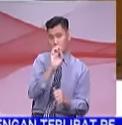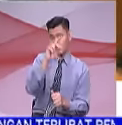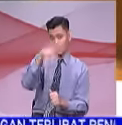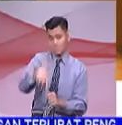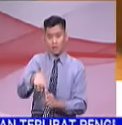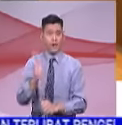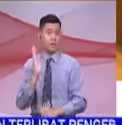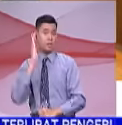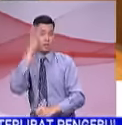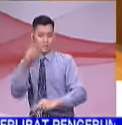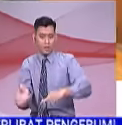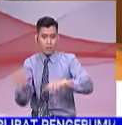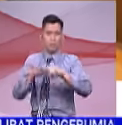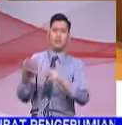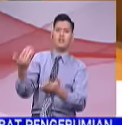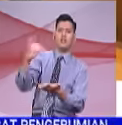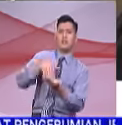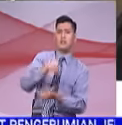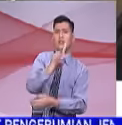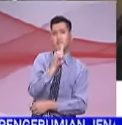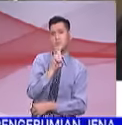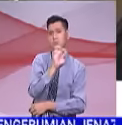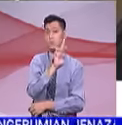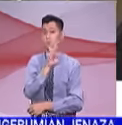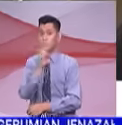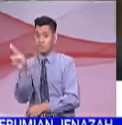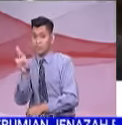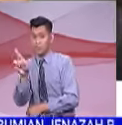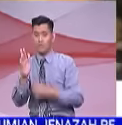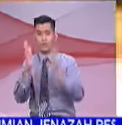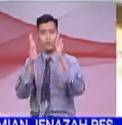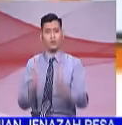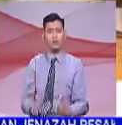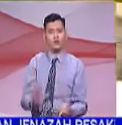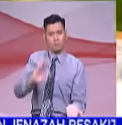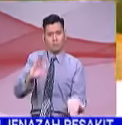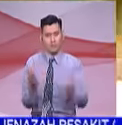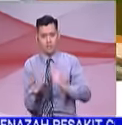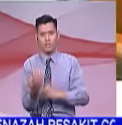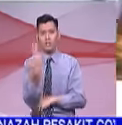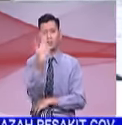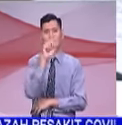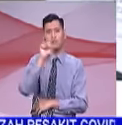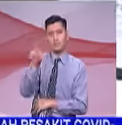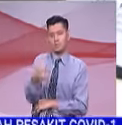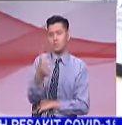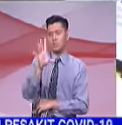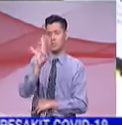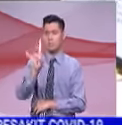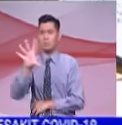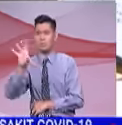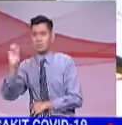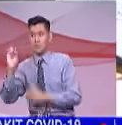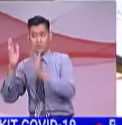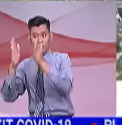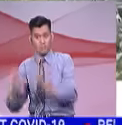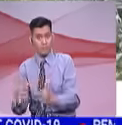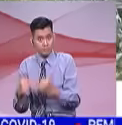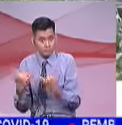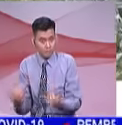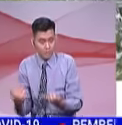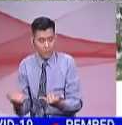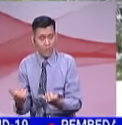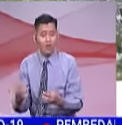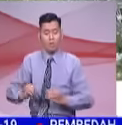akan dipertingkat kepada hampir 20,000 anggota berbanding 13,795 orang ketika ini. Selain itu,